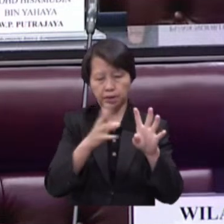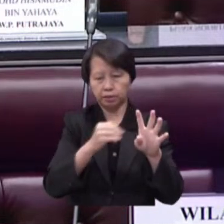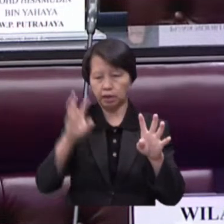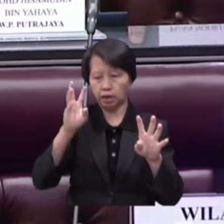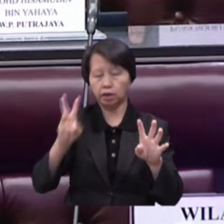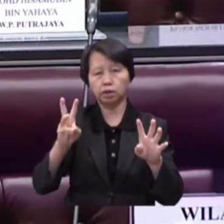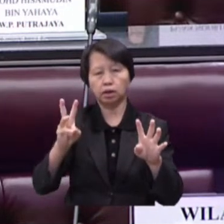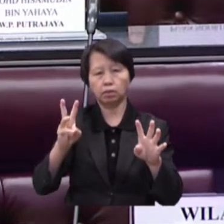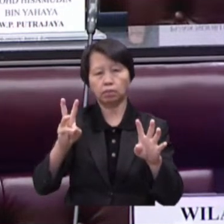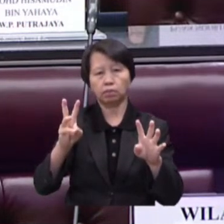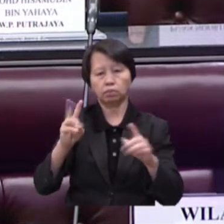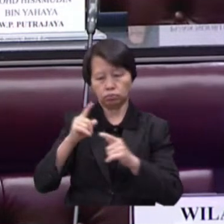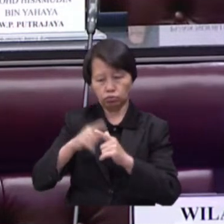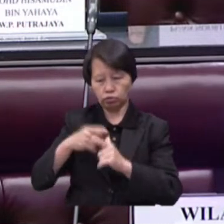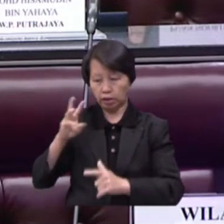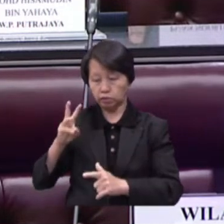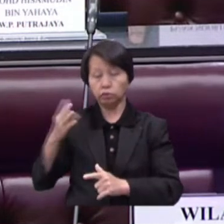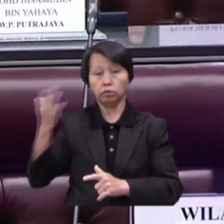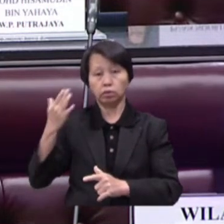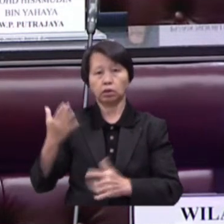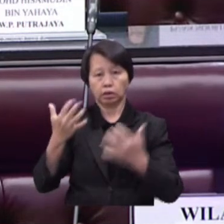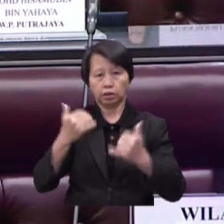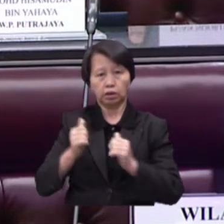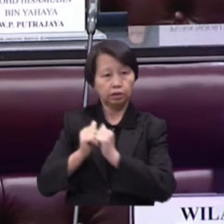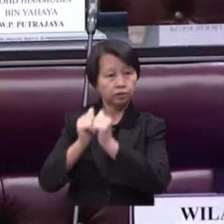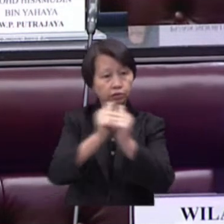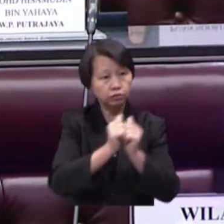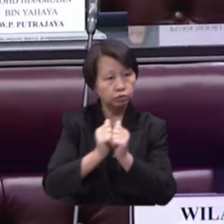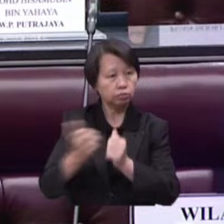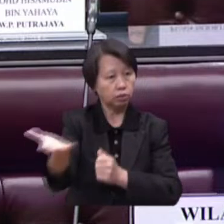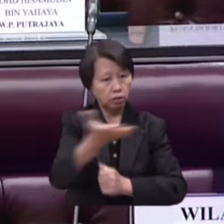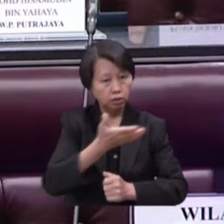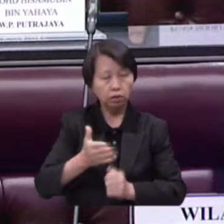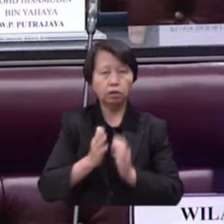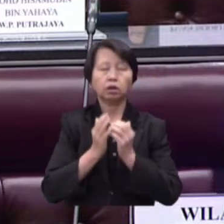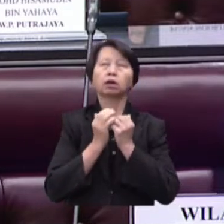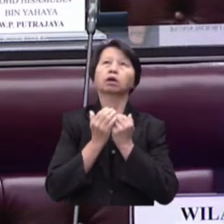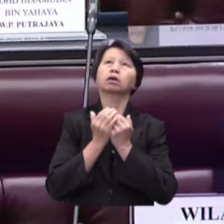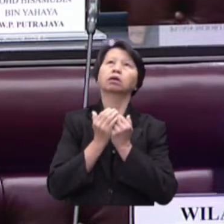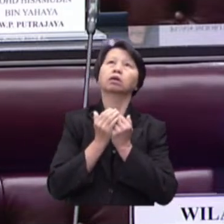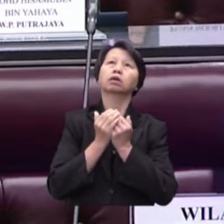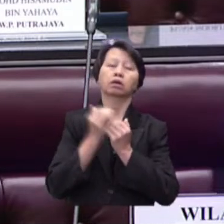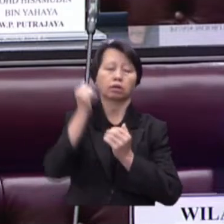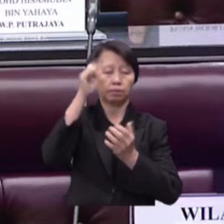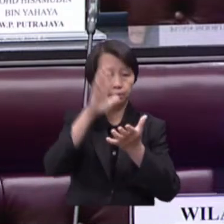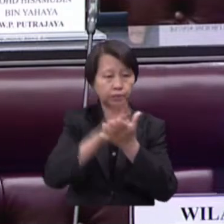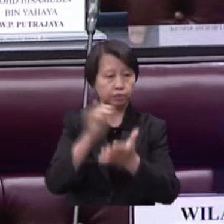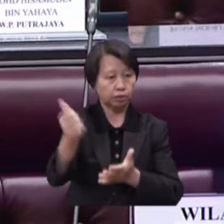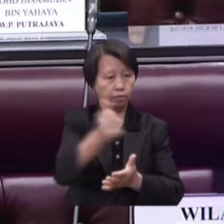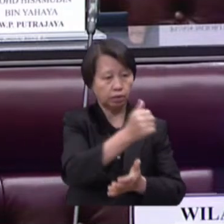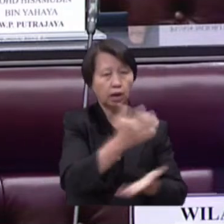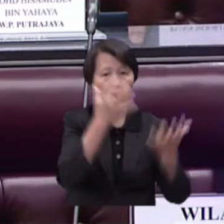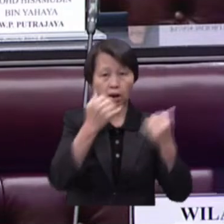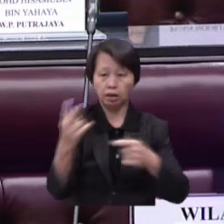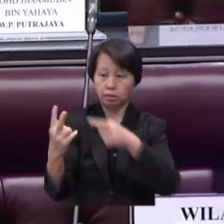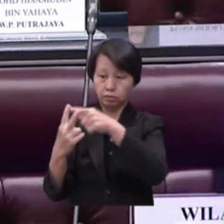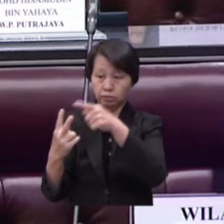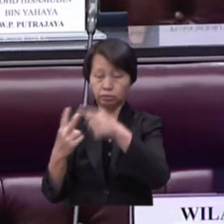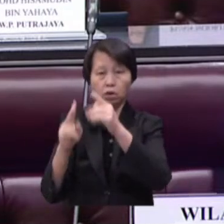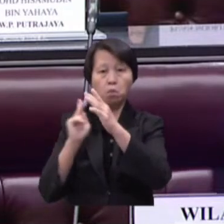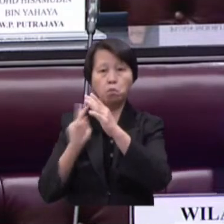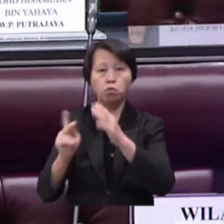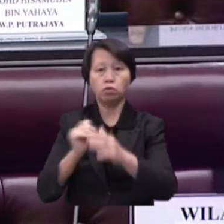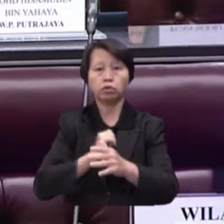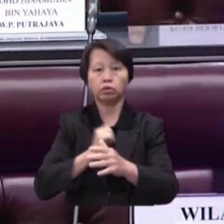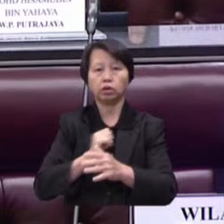bulan yang lepas marilah kita sama-sama mendoakan dalam kepercayaan masing-masing agar Romansa ditempatkan